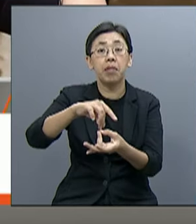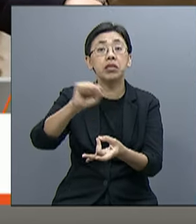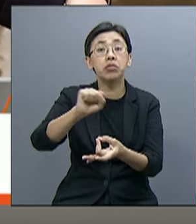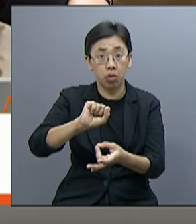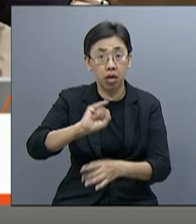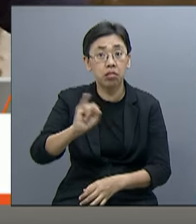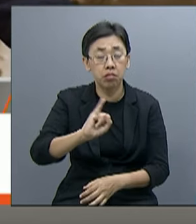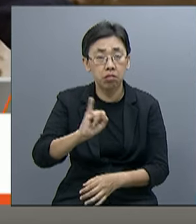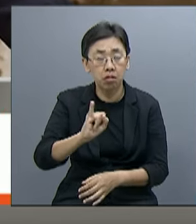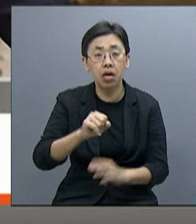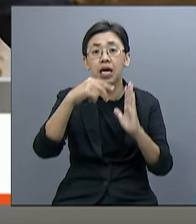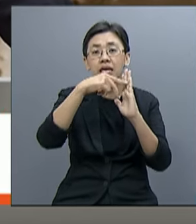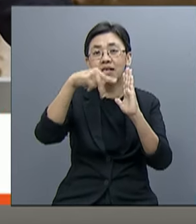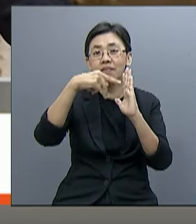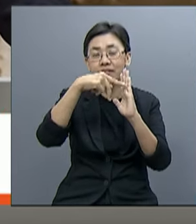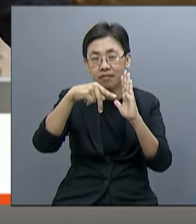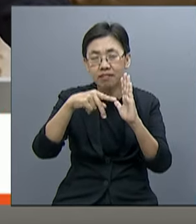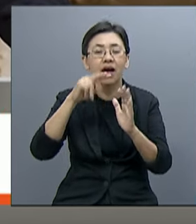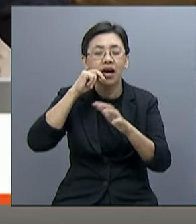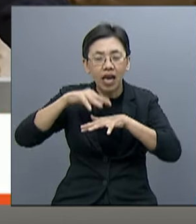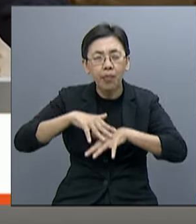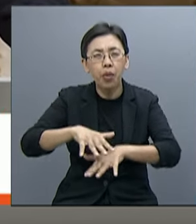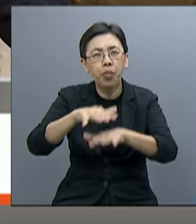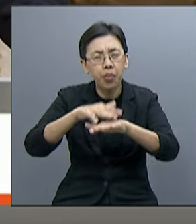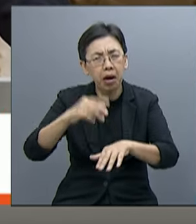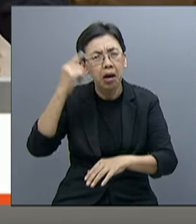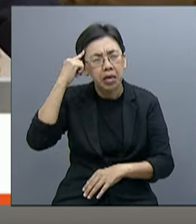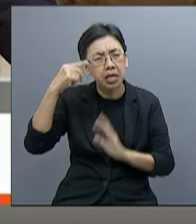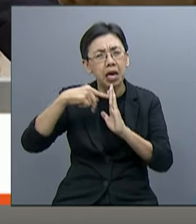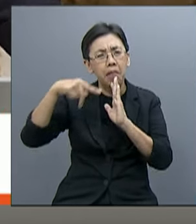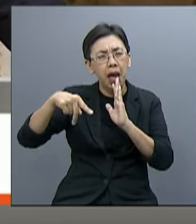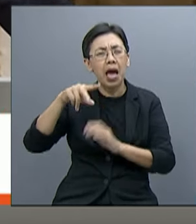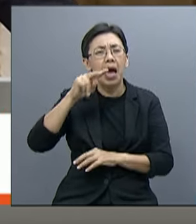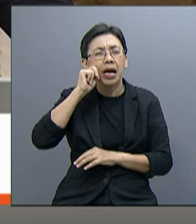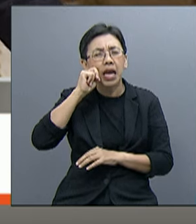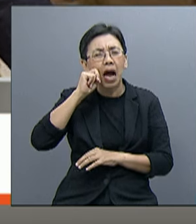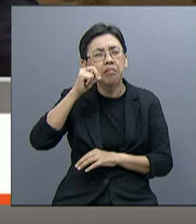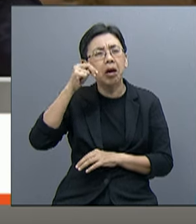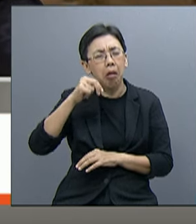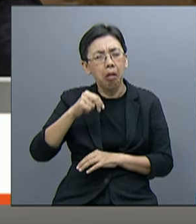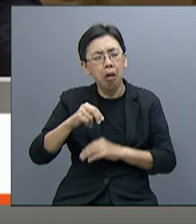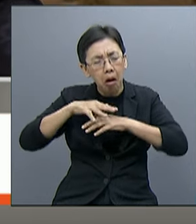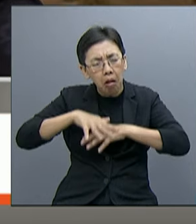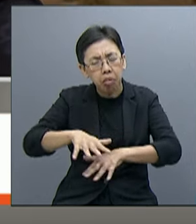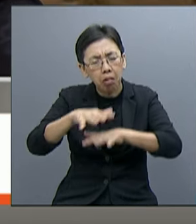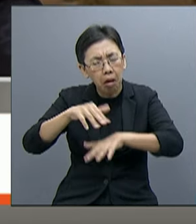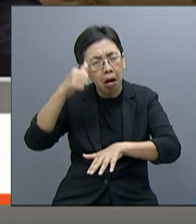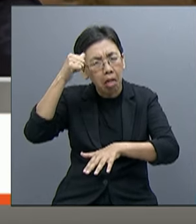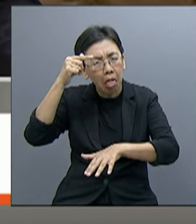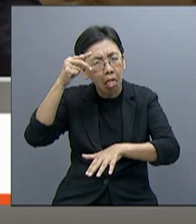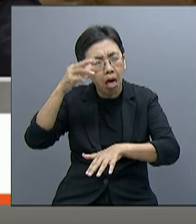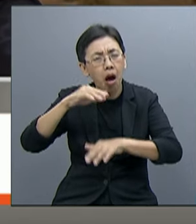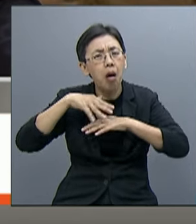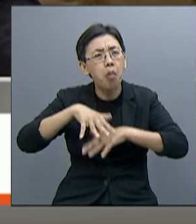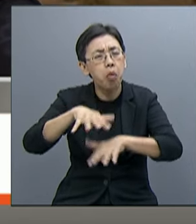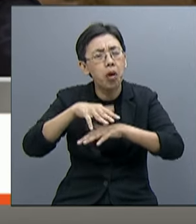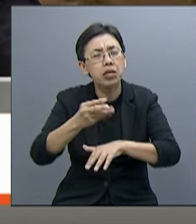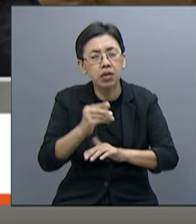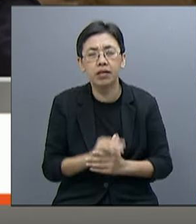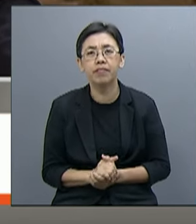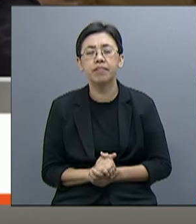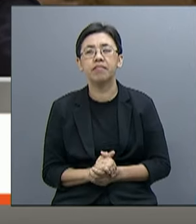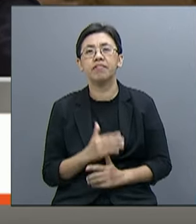ทางแพร่ทางบนเนี่ยค่ะเขาจะใช้เวลาสักกี่วันกว่าที่น้ำจะระบายผ่านแล้วก็กลับลงตลิ่งได้นะคะ